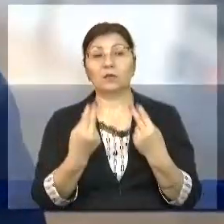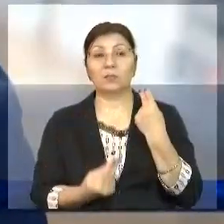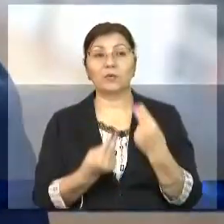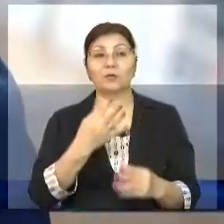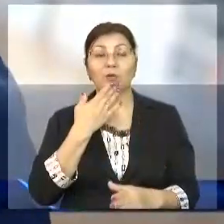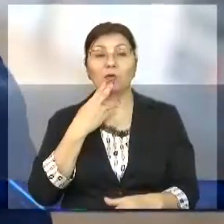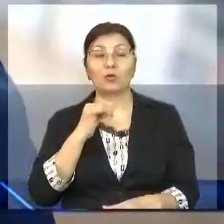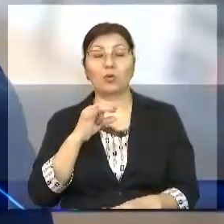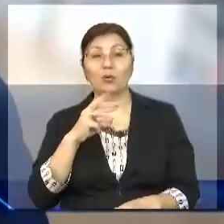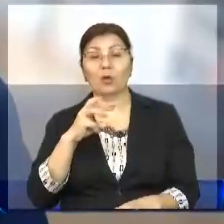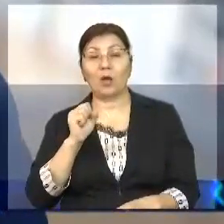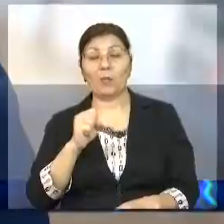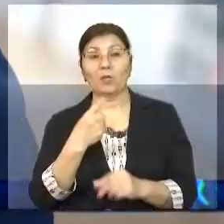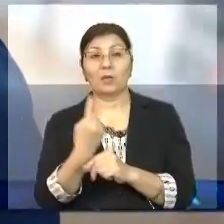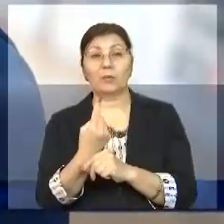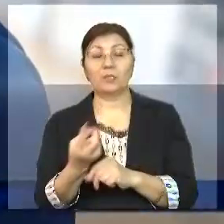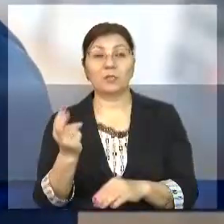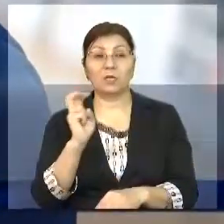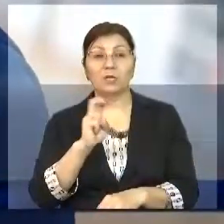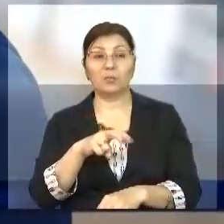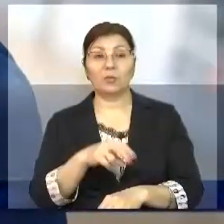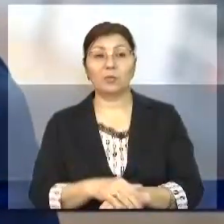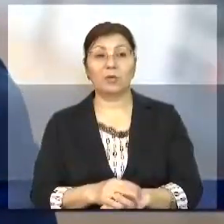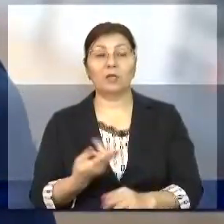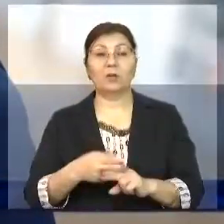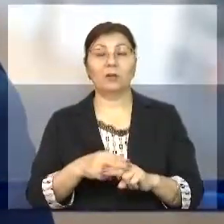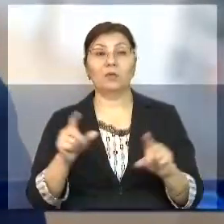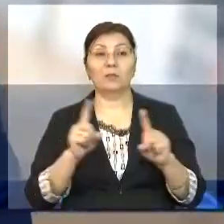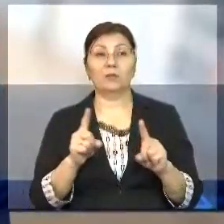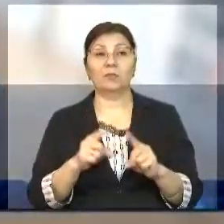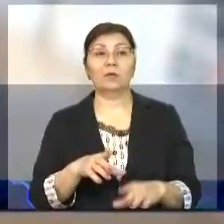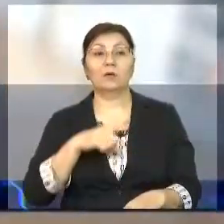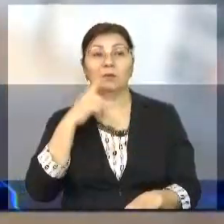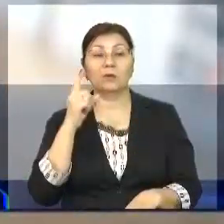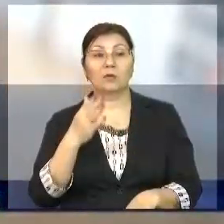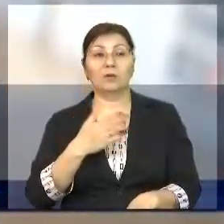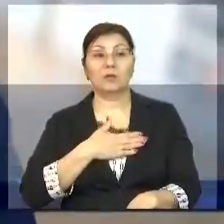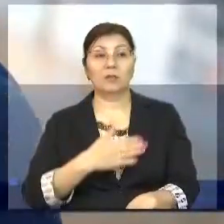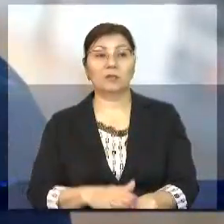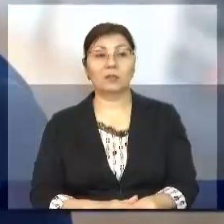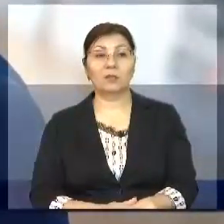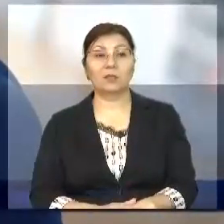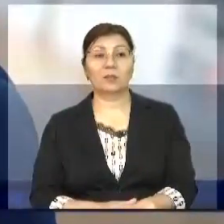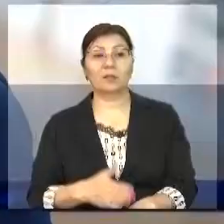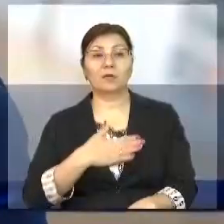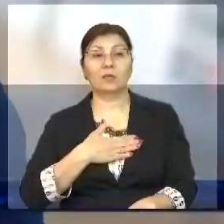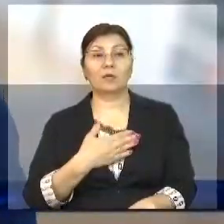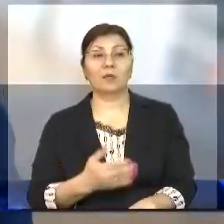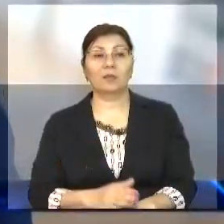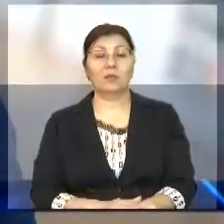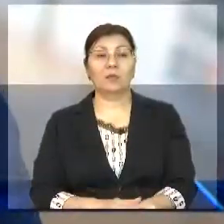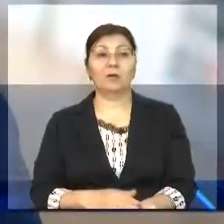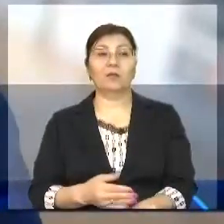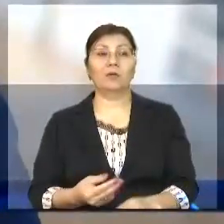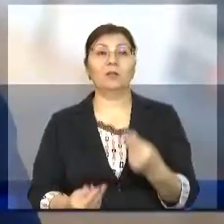құрамада бірінші рет келіп тұрмын осы кубыққа. Себебі жас болғандықтан шығар. И маған бұл жерде жүрген